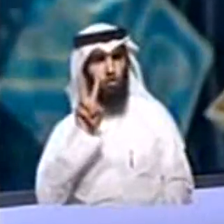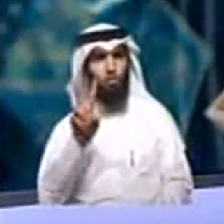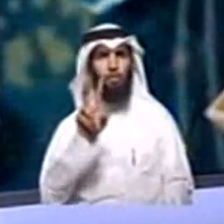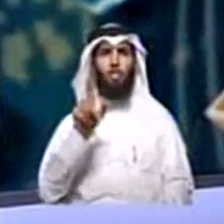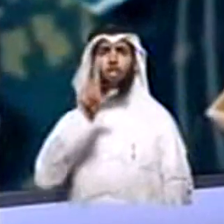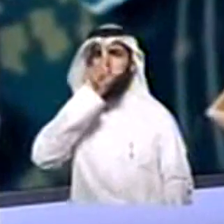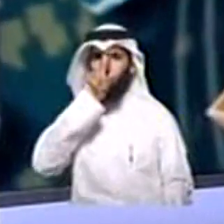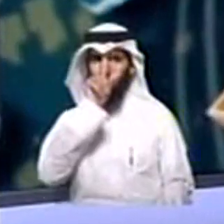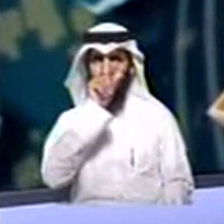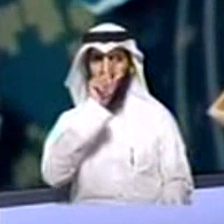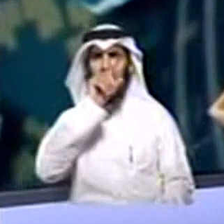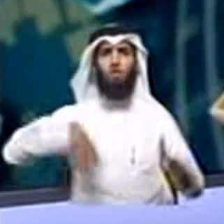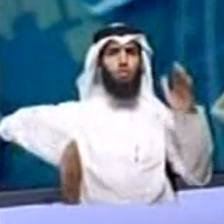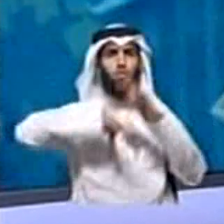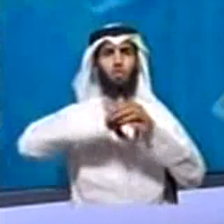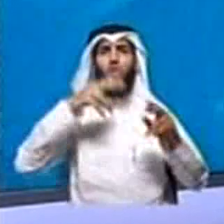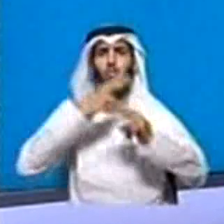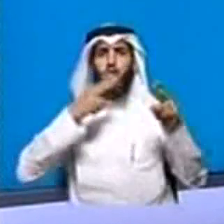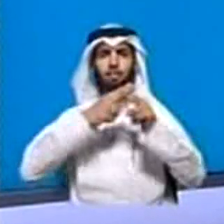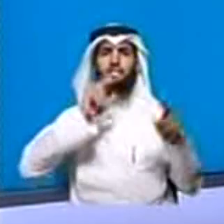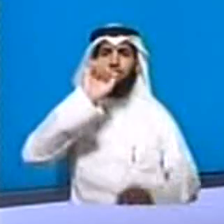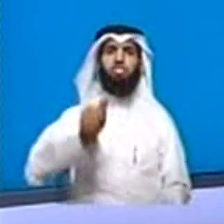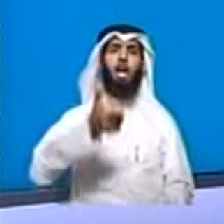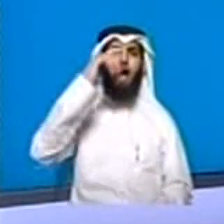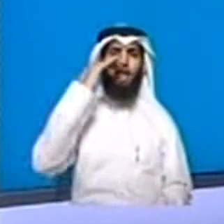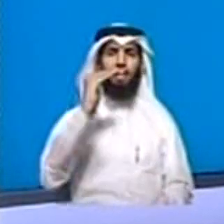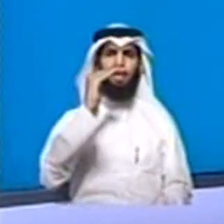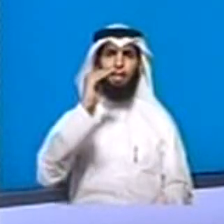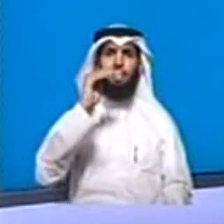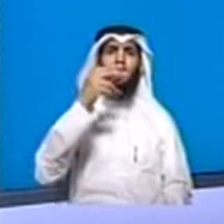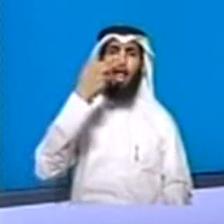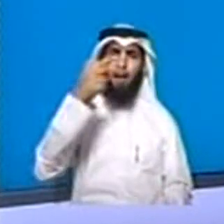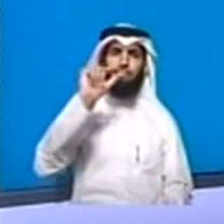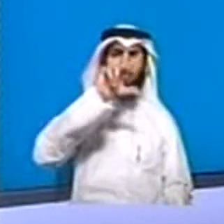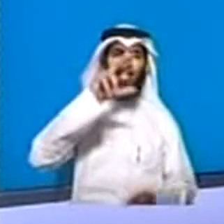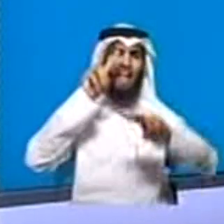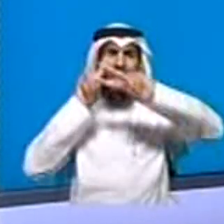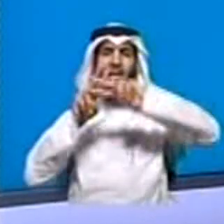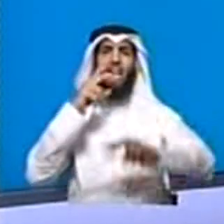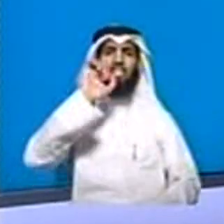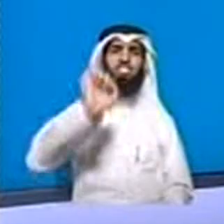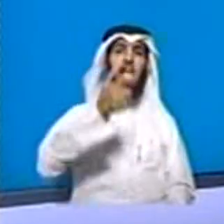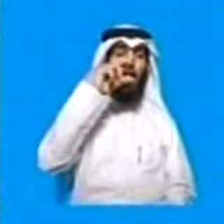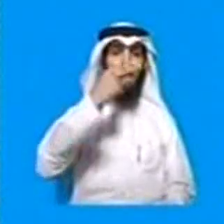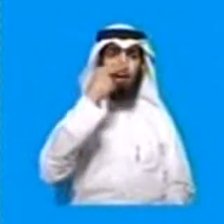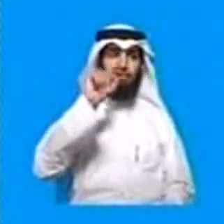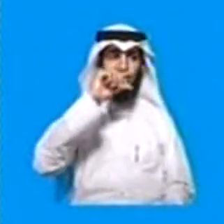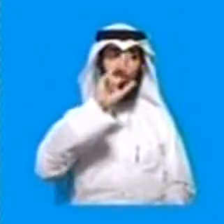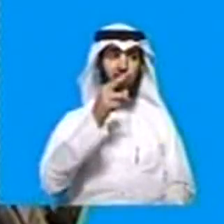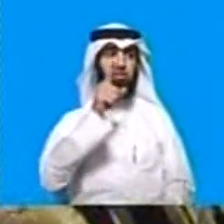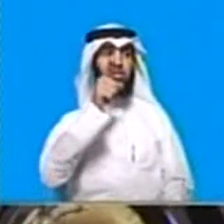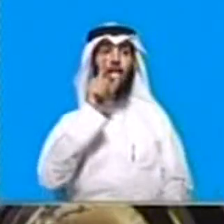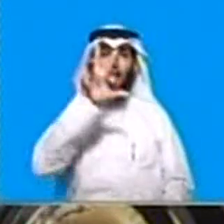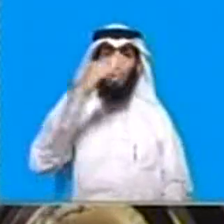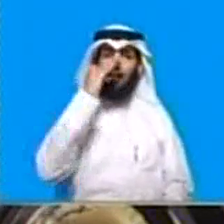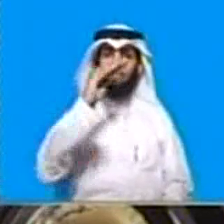منصة تويتر صور اللاعب الكويتي صالح عبد العزيز الحداد عبر هاشتاغ صالح عبد العزيز الحداد، والذي حقق المركز الأول في مسابقة الـ 60